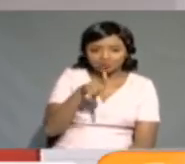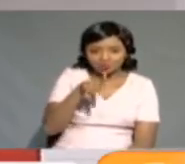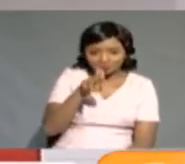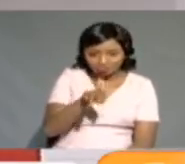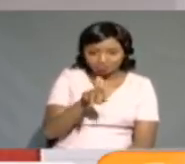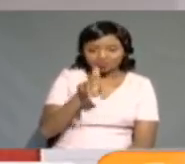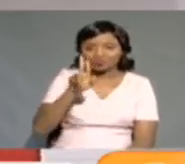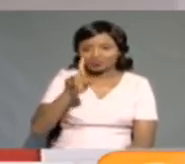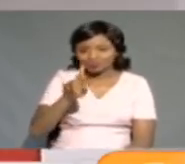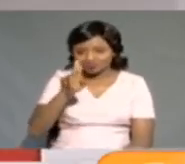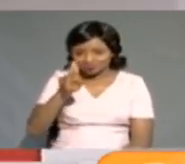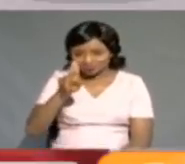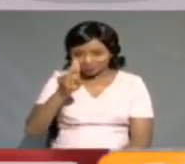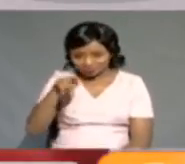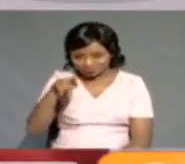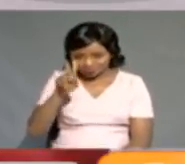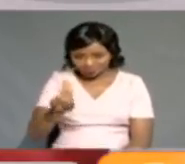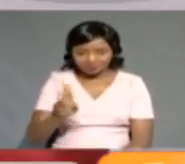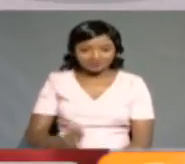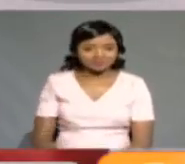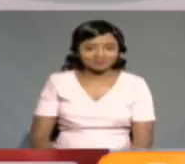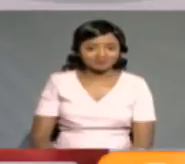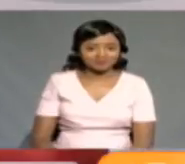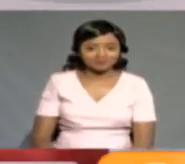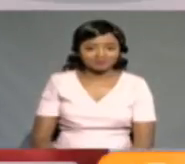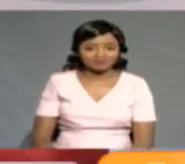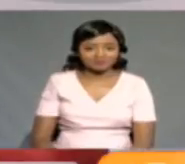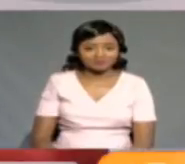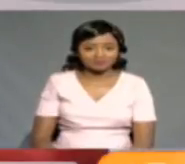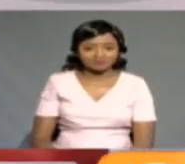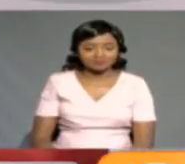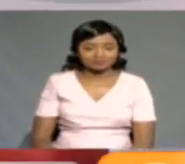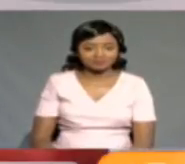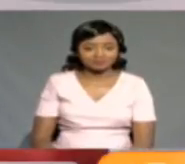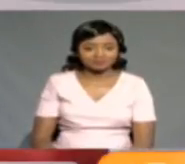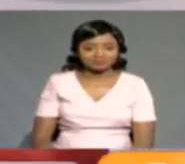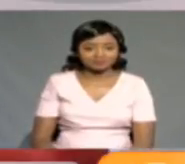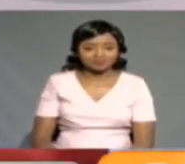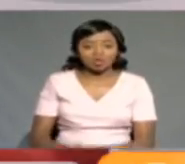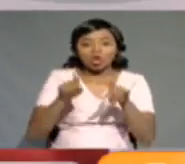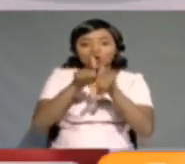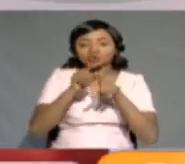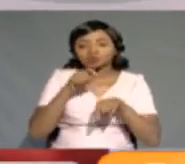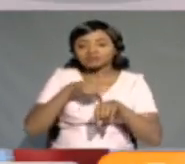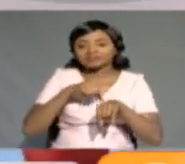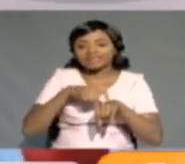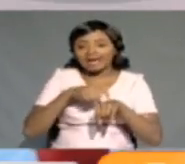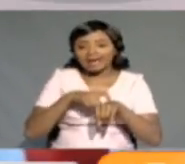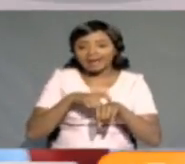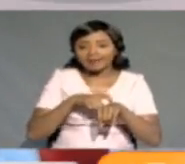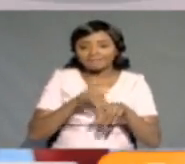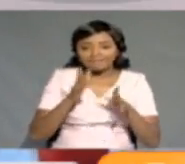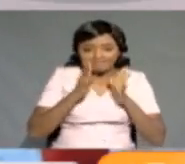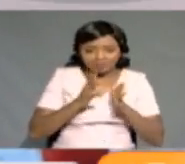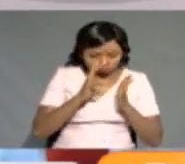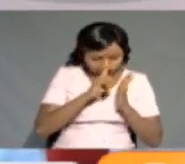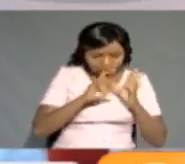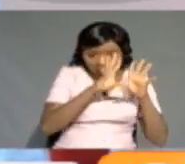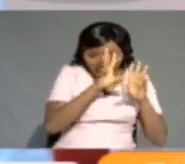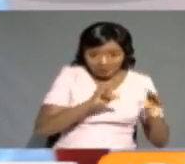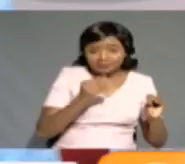Kwa ruzuku, kumbuka pia wakati waziri anasoma bajeti akasema kwamba wizara ya